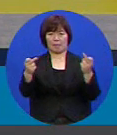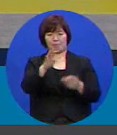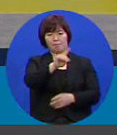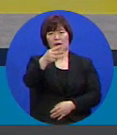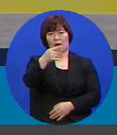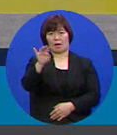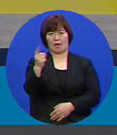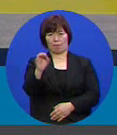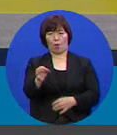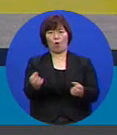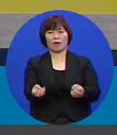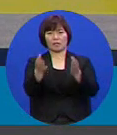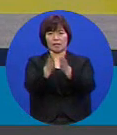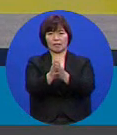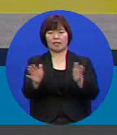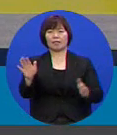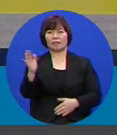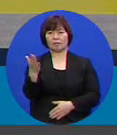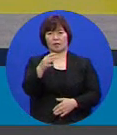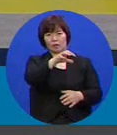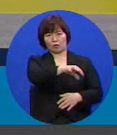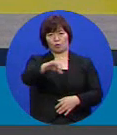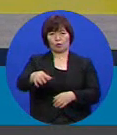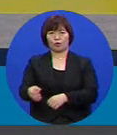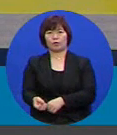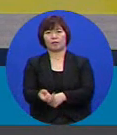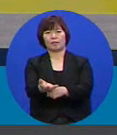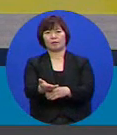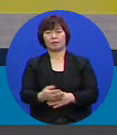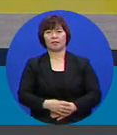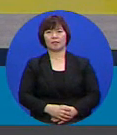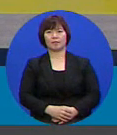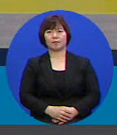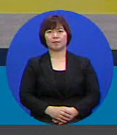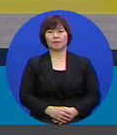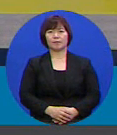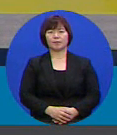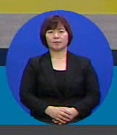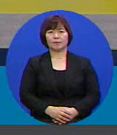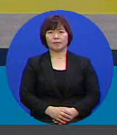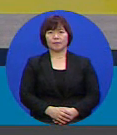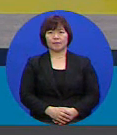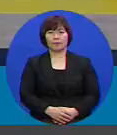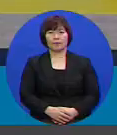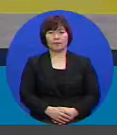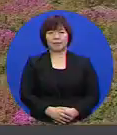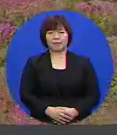철쭉제가 시작됐습니다. 시군 소식 오정현 기자가 전해드립니다.